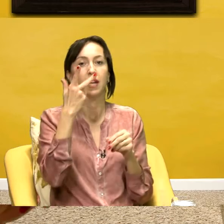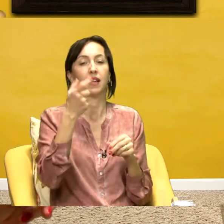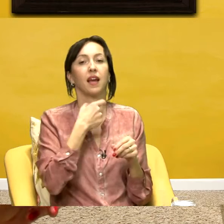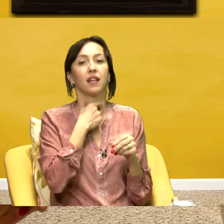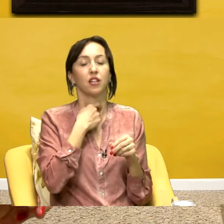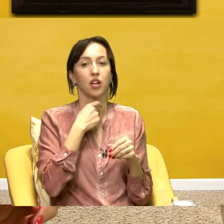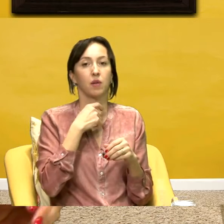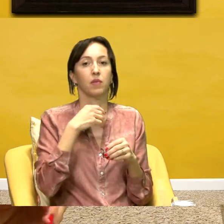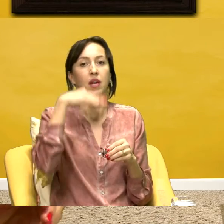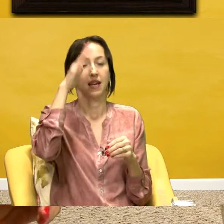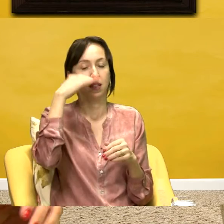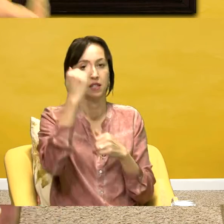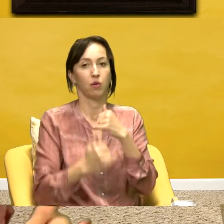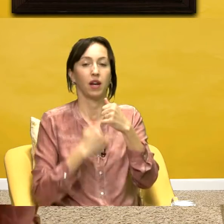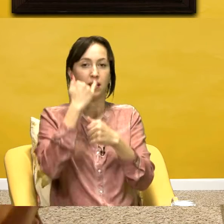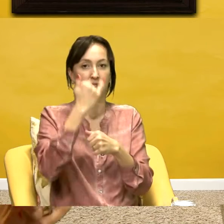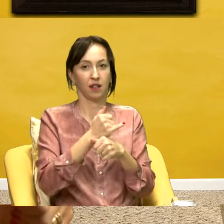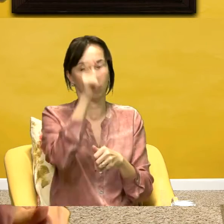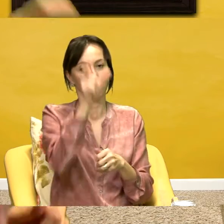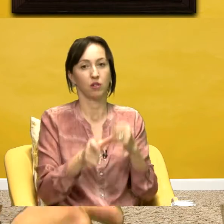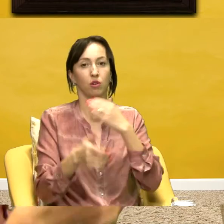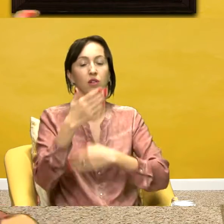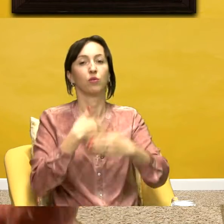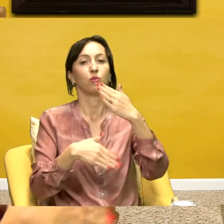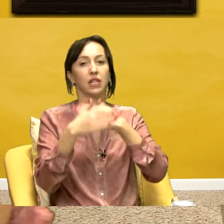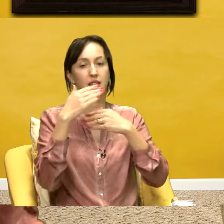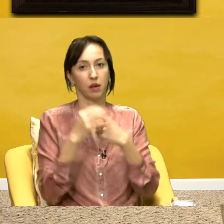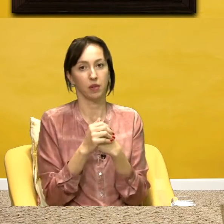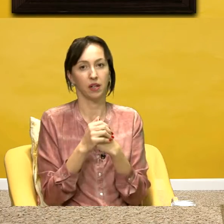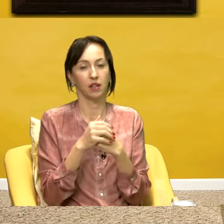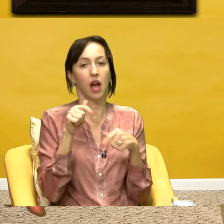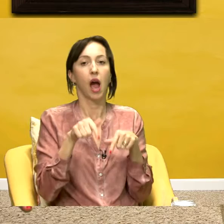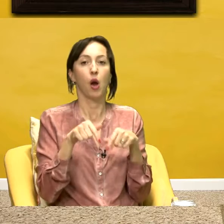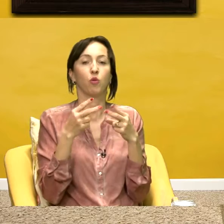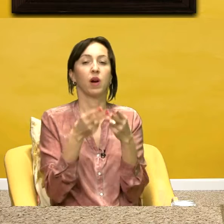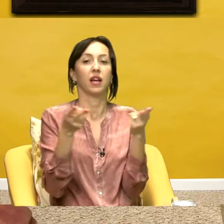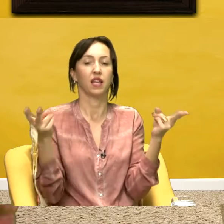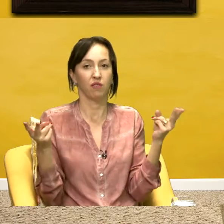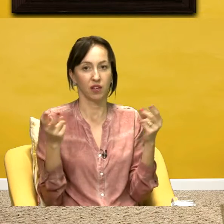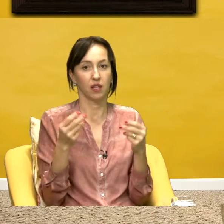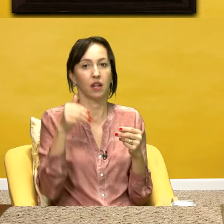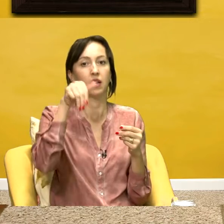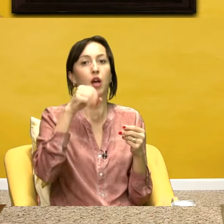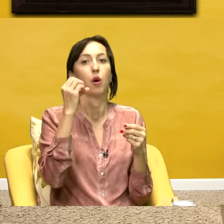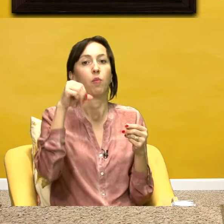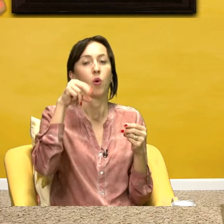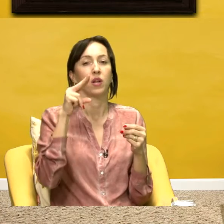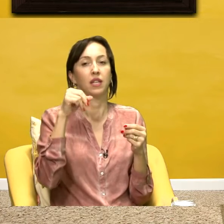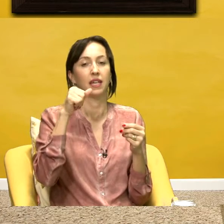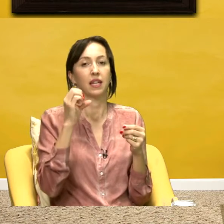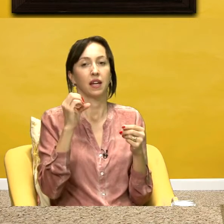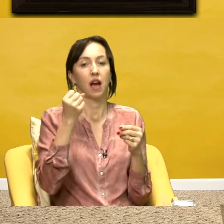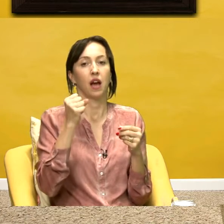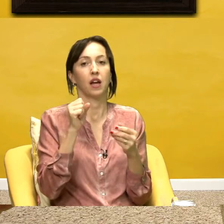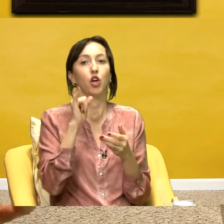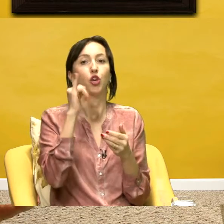Ziua Internațională a Persoanelor cu Dizabilități. Pentru aceasta am invitat alături de mine pe Monica Ionele,